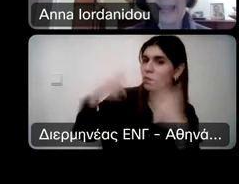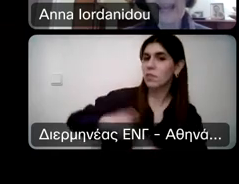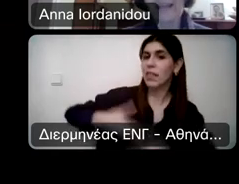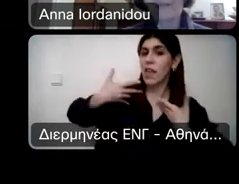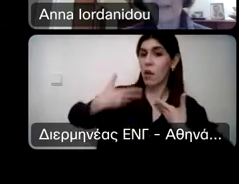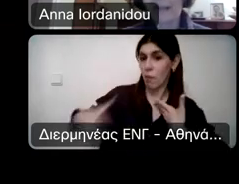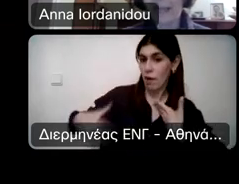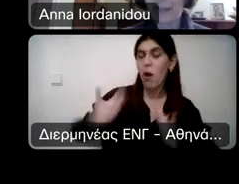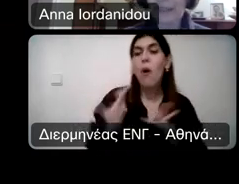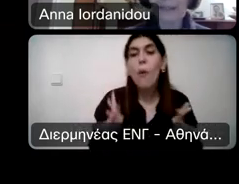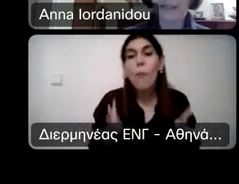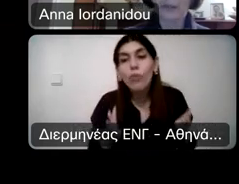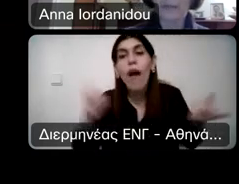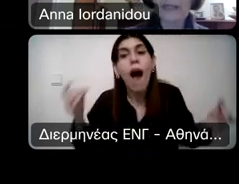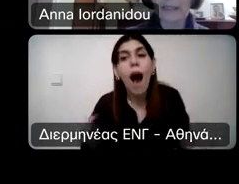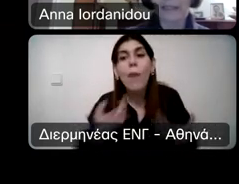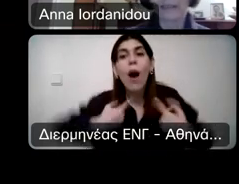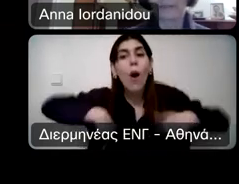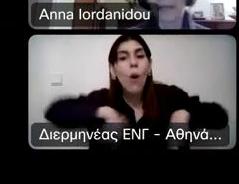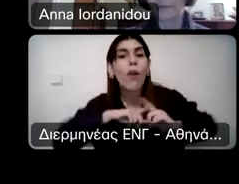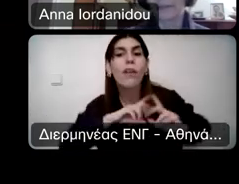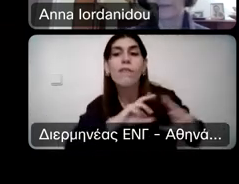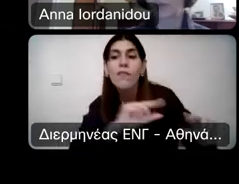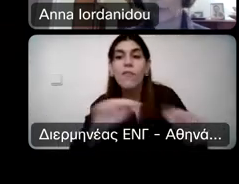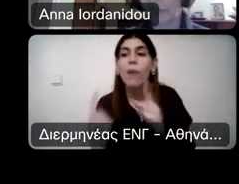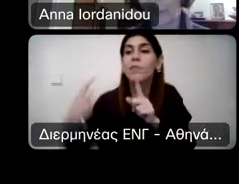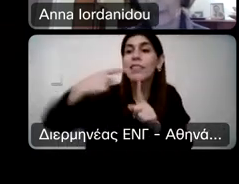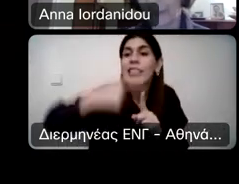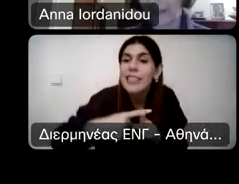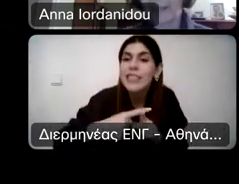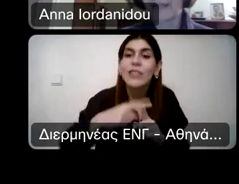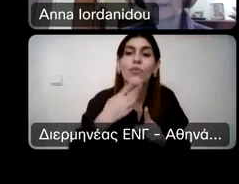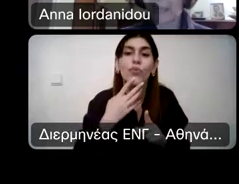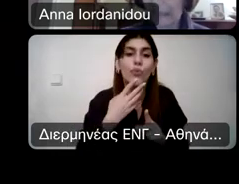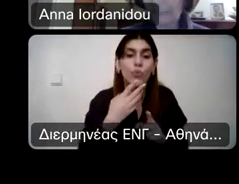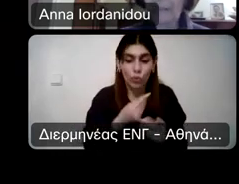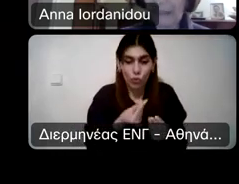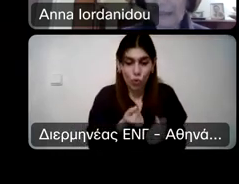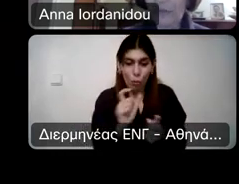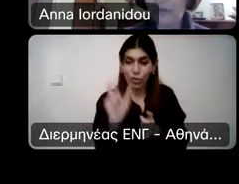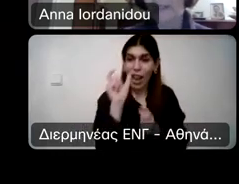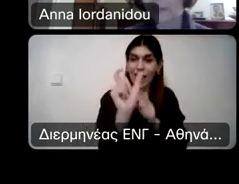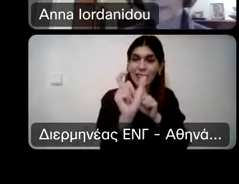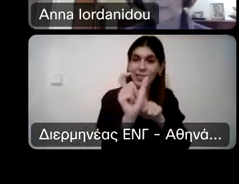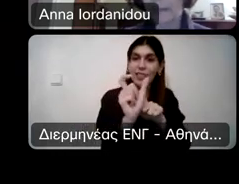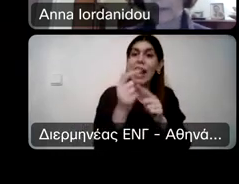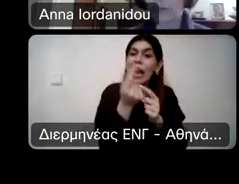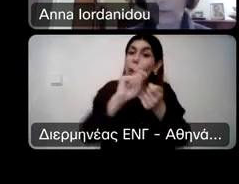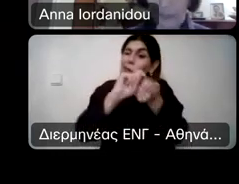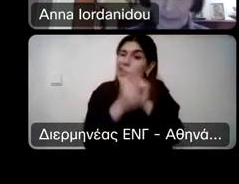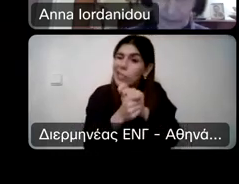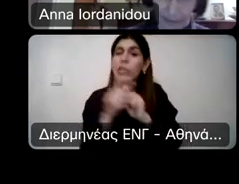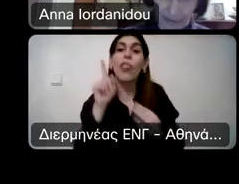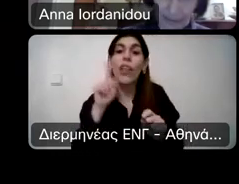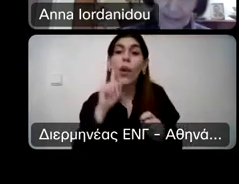γίνει εάν κάναμε και θηλυκοποίηση με αυτή την προσφώνηση. Γιατί πραγματικά όσο και να σας φαίνεται περίεργο